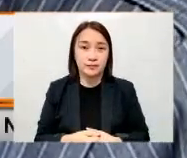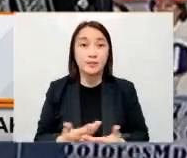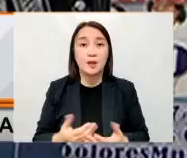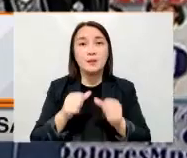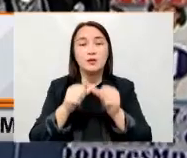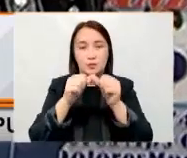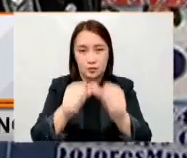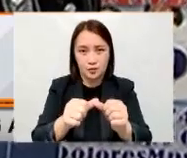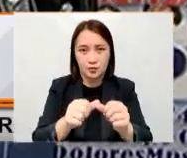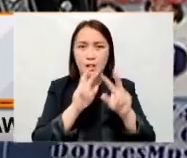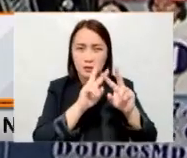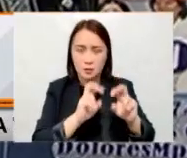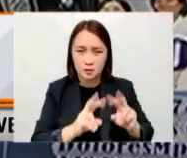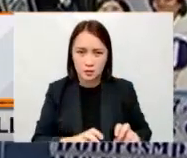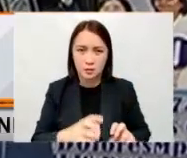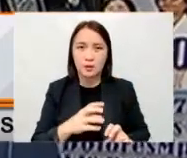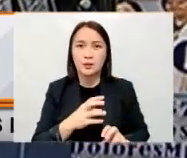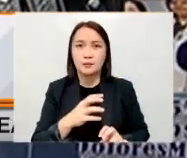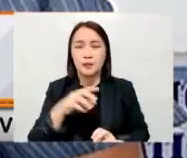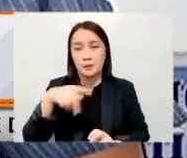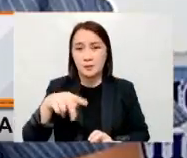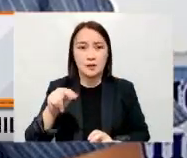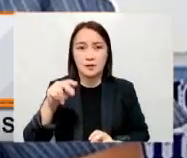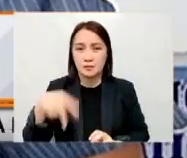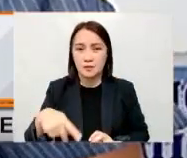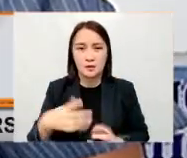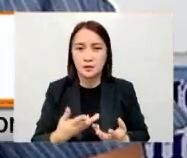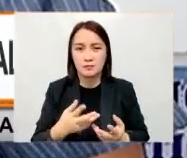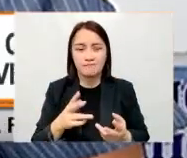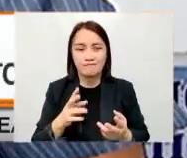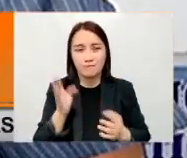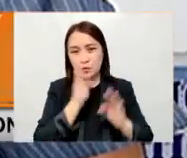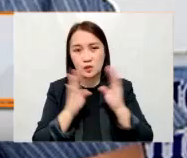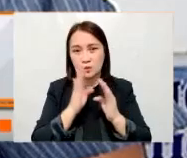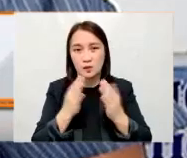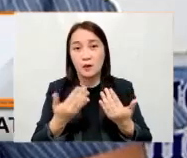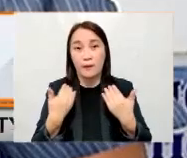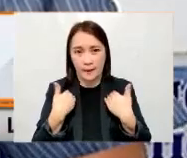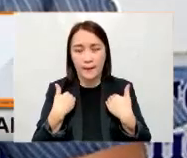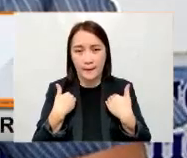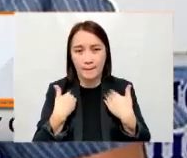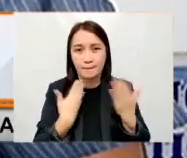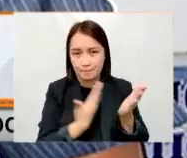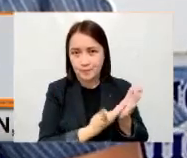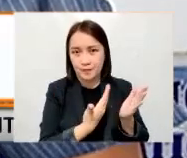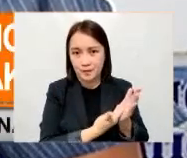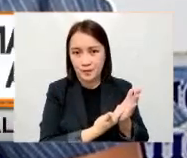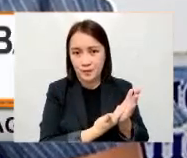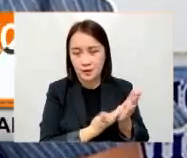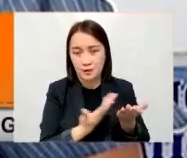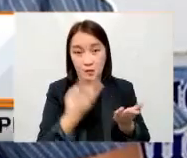ang pagsisiyasat ng mga pulis sa issue. Kapag po mayroon po kaming nakalap ng mga sapat na ebidensya at witnesses